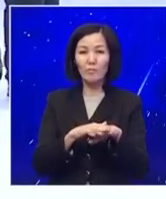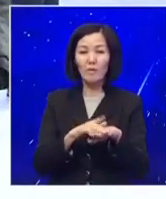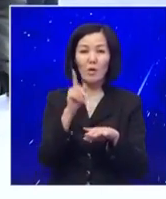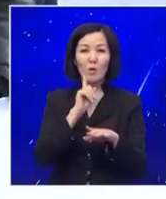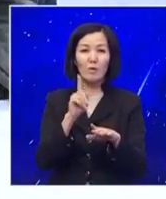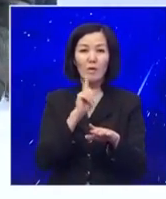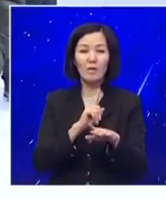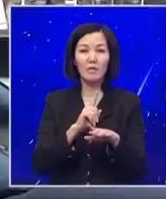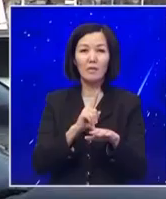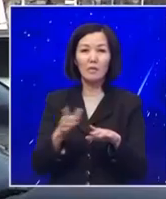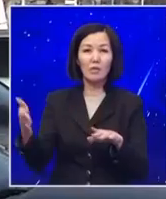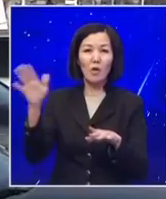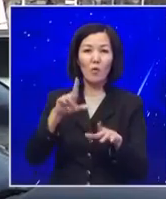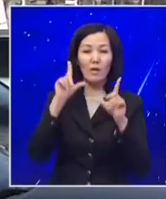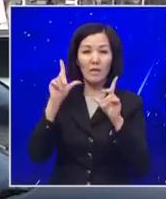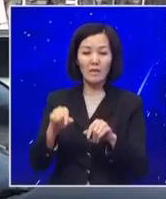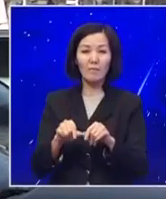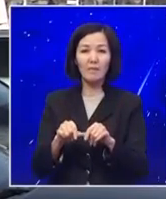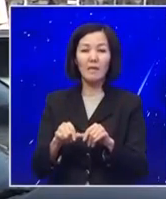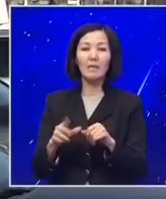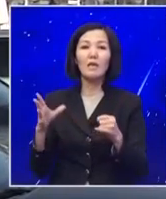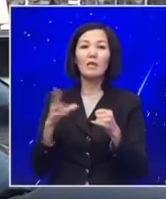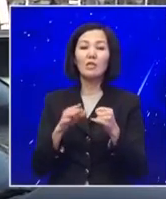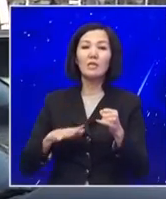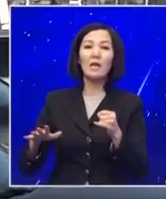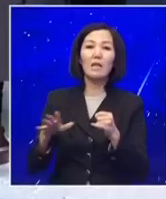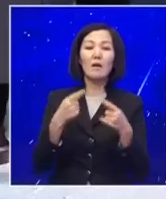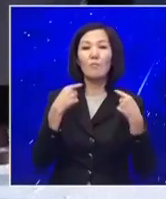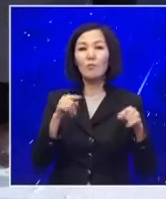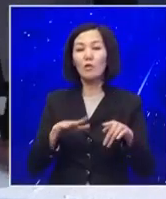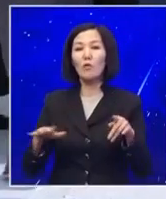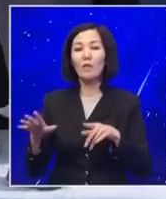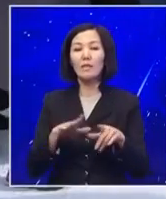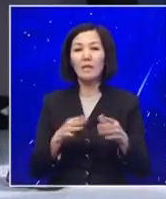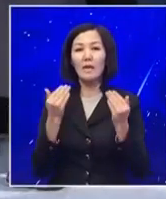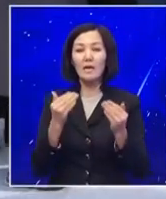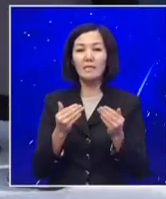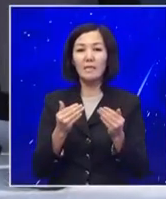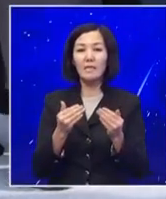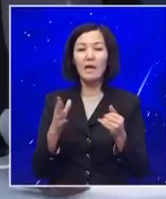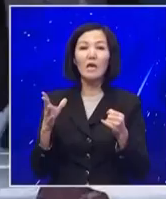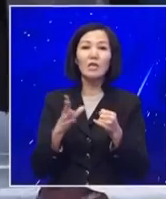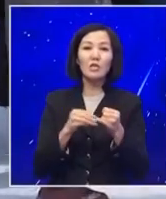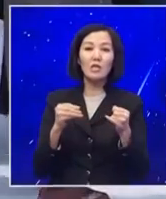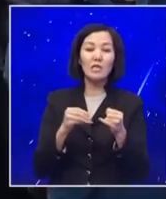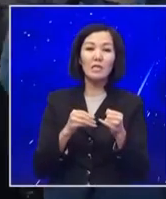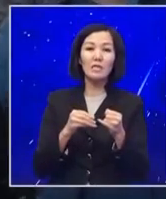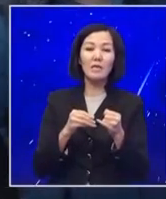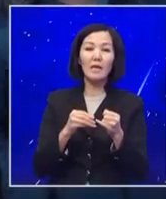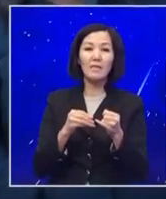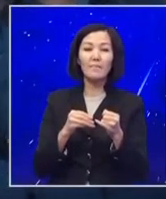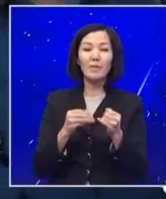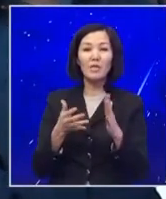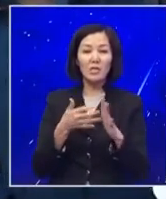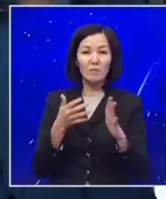жер алып, жайлауға кетіп жүрміз. Ауылдың маңы егістік алқаптары. Өзге ауданға айдап апару үшін де біреудің егіс алқабын таптап өтуге тура